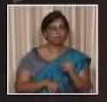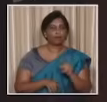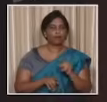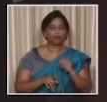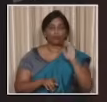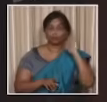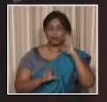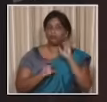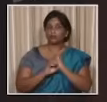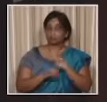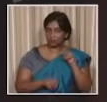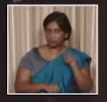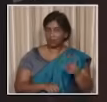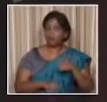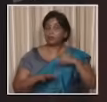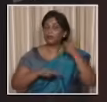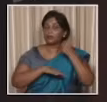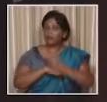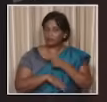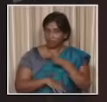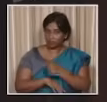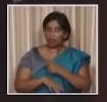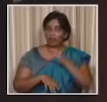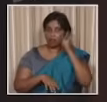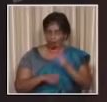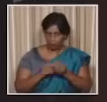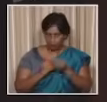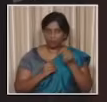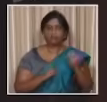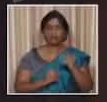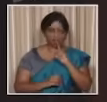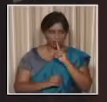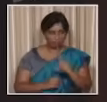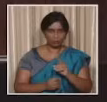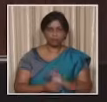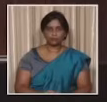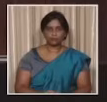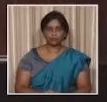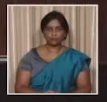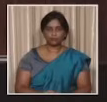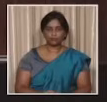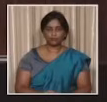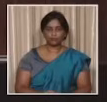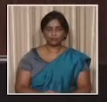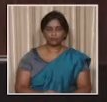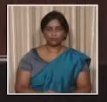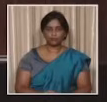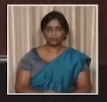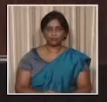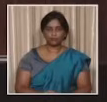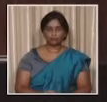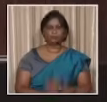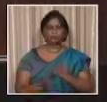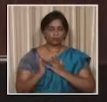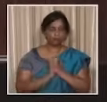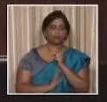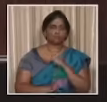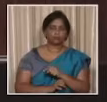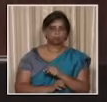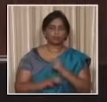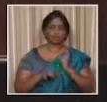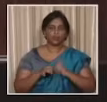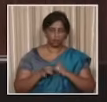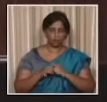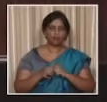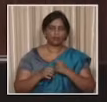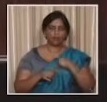මේ විශේෂ ප්‍රකාශයක් කරන්න මූලස්සනේ එහෙම අවසරයක් දීලා තියෙනවද කියන එක තමයි මම ඔබතුමෙන් අහන්නේ. නෑ එතුමා වරප්‍රසාද යටතේ මෙයන්